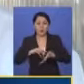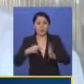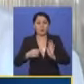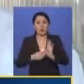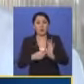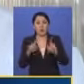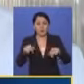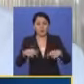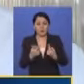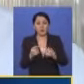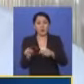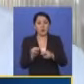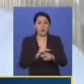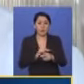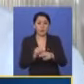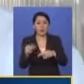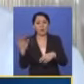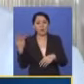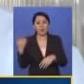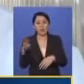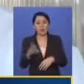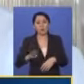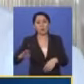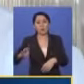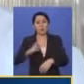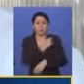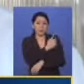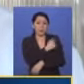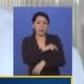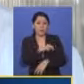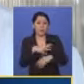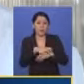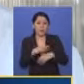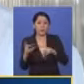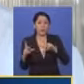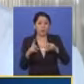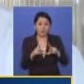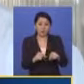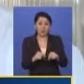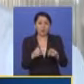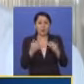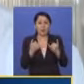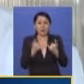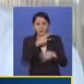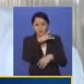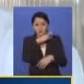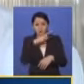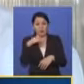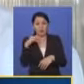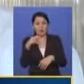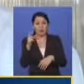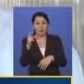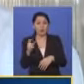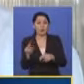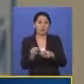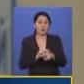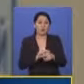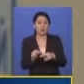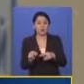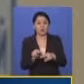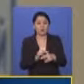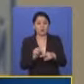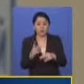оңалту орталығына жатқызылады. Бұрын біз оларды облыстық ауруханаға немесе Көкшетауға жіберетінбіз. Қазір көптеген пациенттер бізде емделуде.